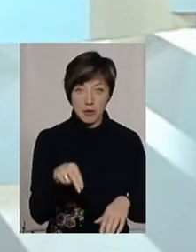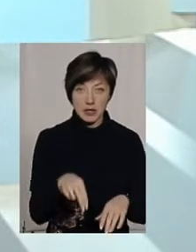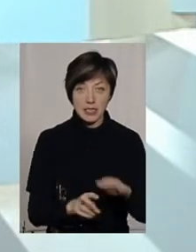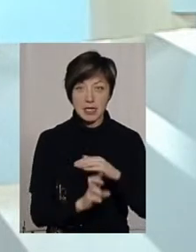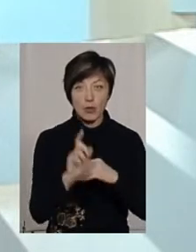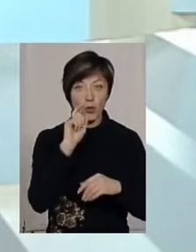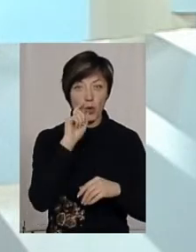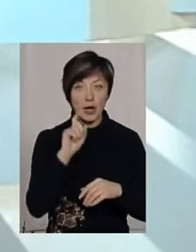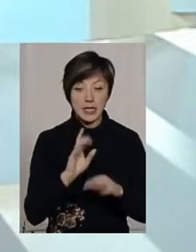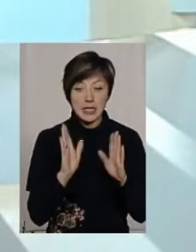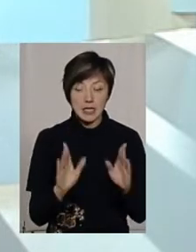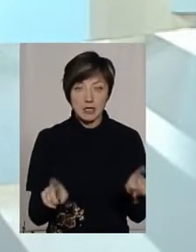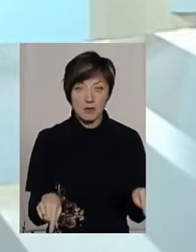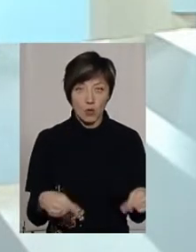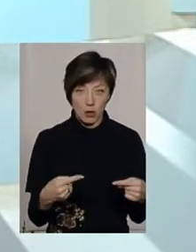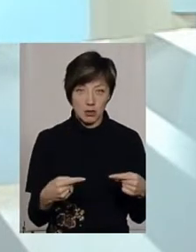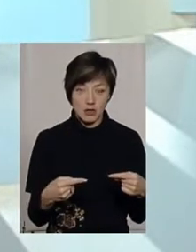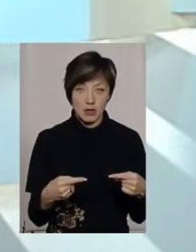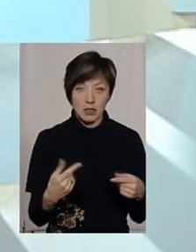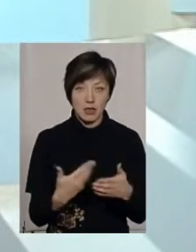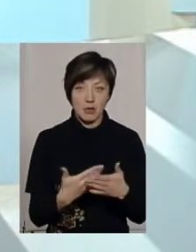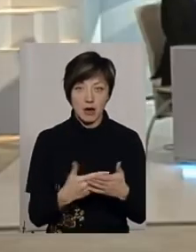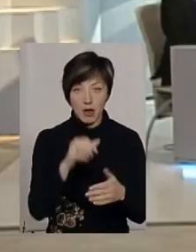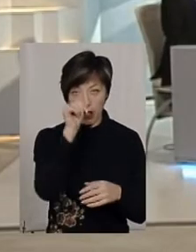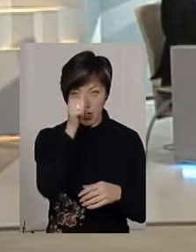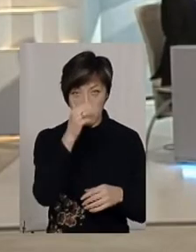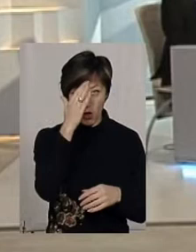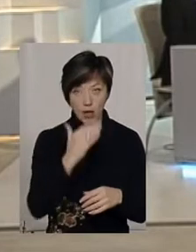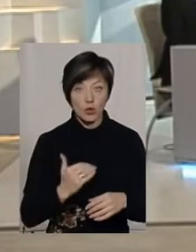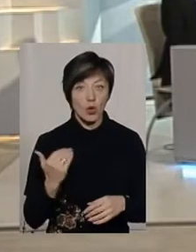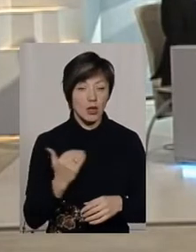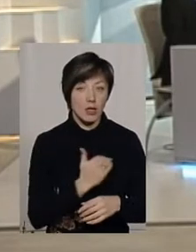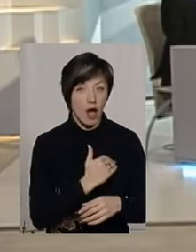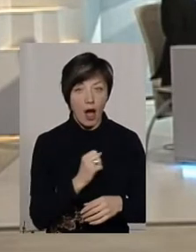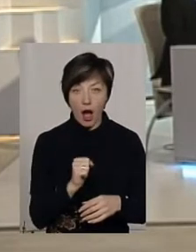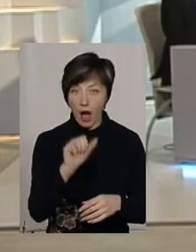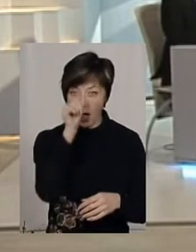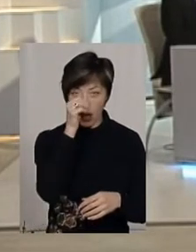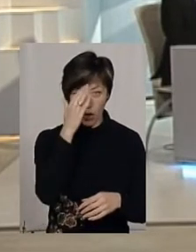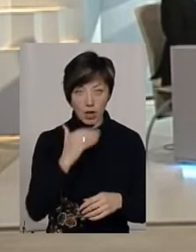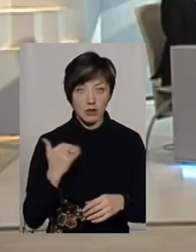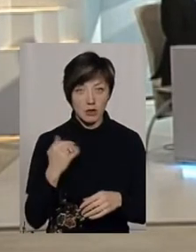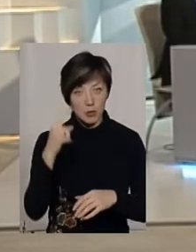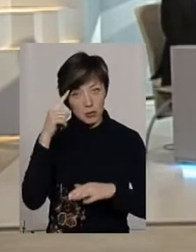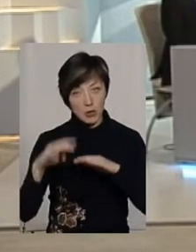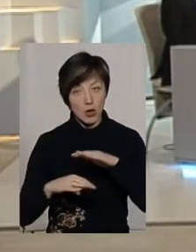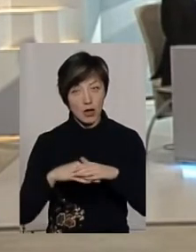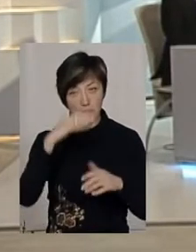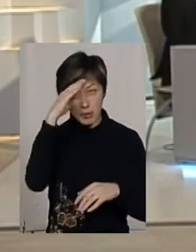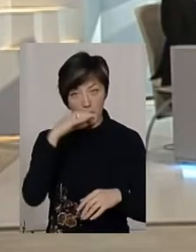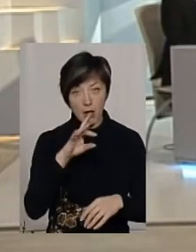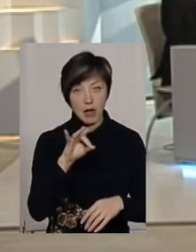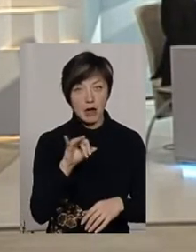православної церкви в Україні, яка тільки утворилася, наприклад, греко-католиків. А греко-католики підкоряються папі